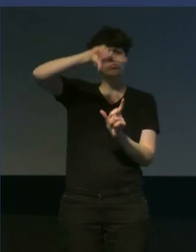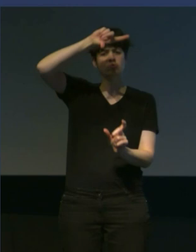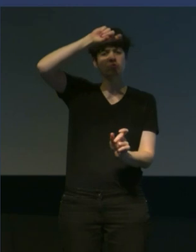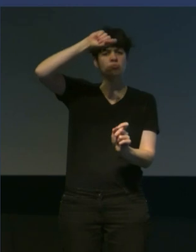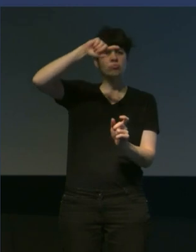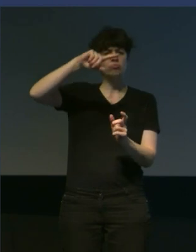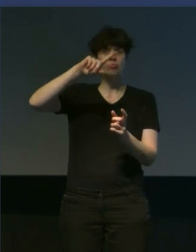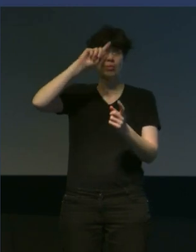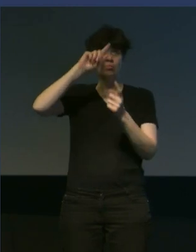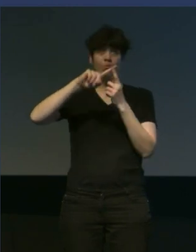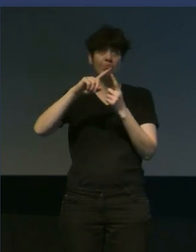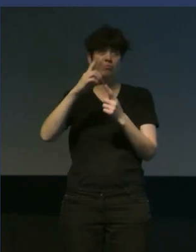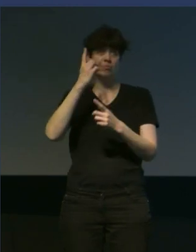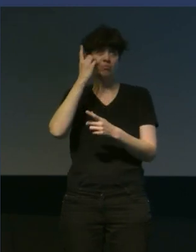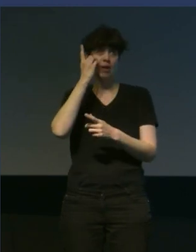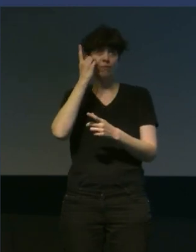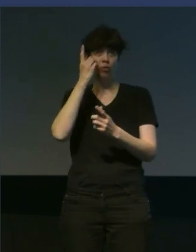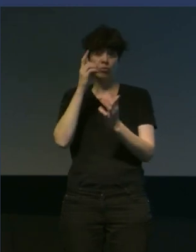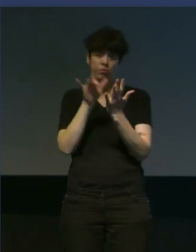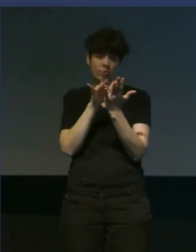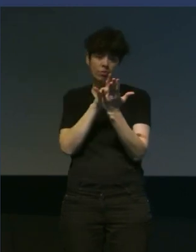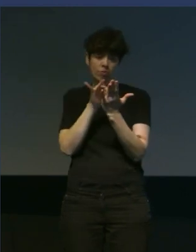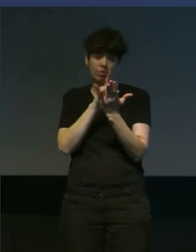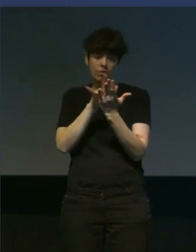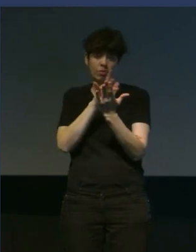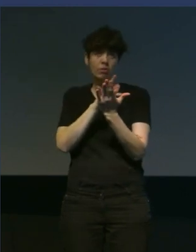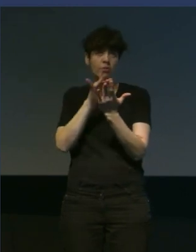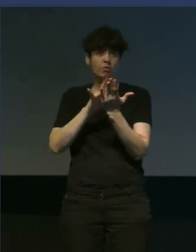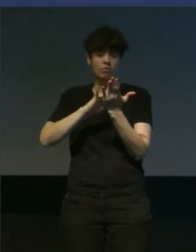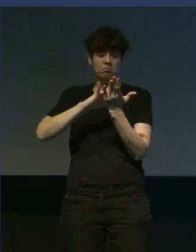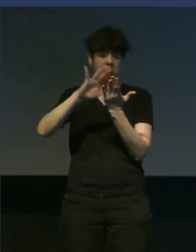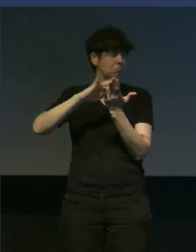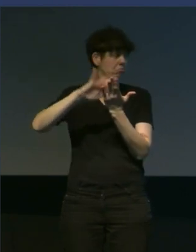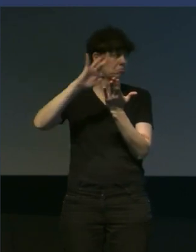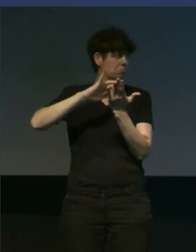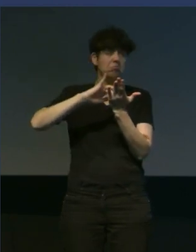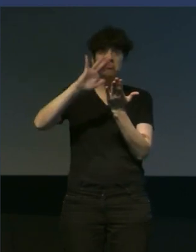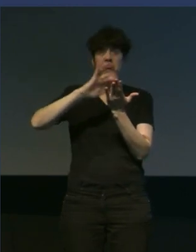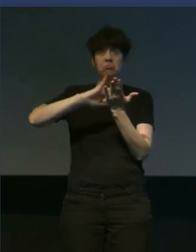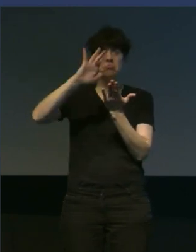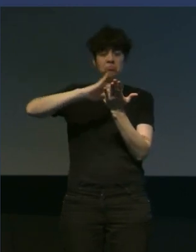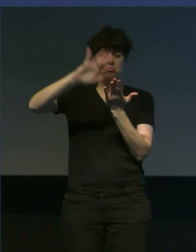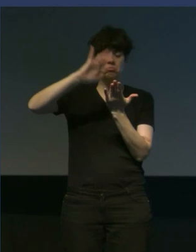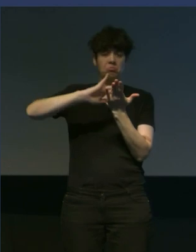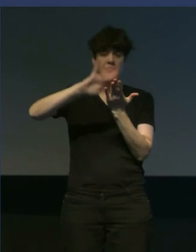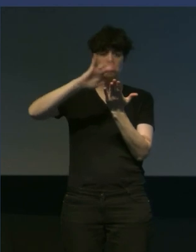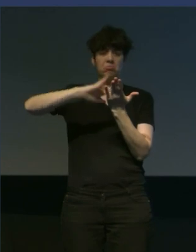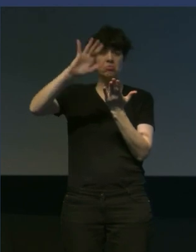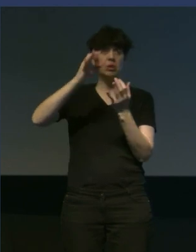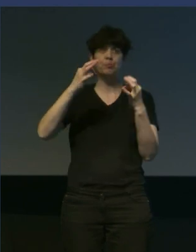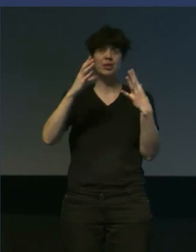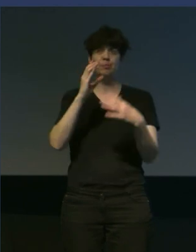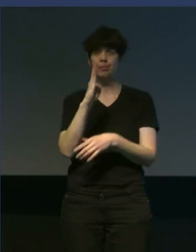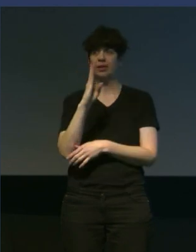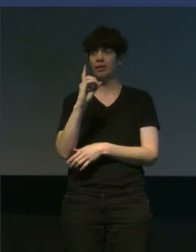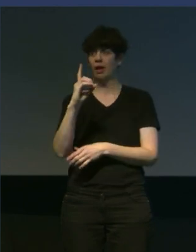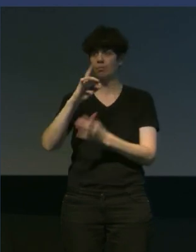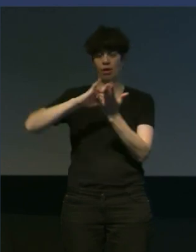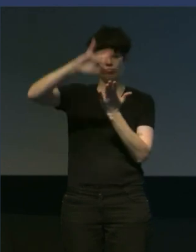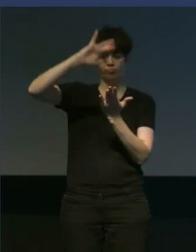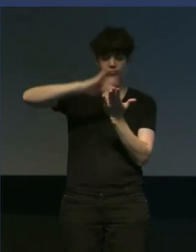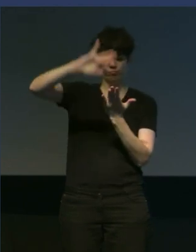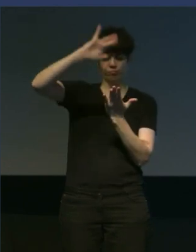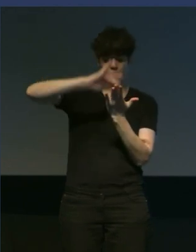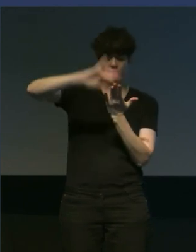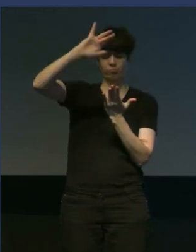un téléphone, donc à faire défiler, donc scroller et le voir comme une bande dessinée, mais verticale en fait. C'était